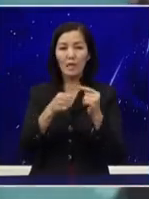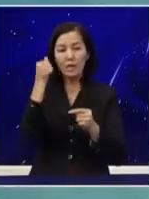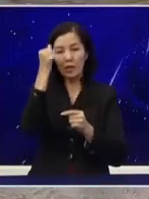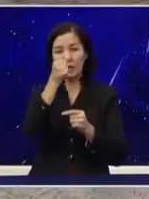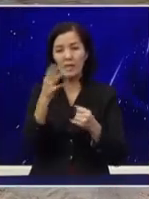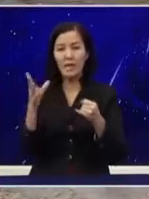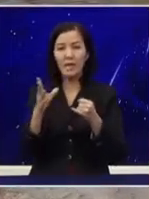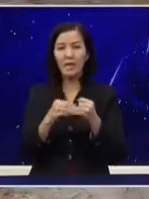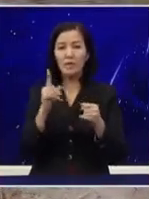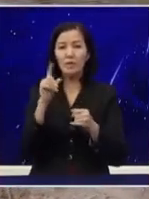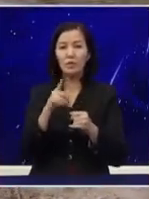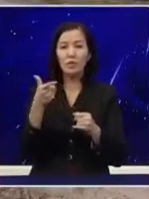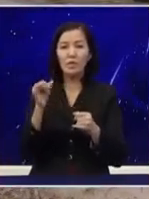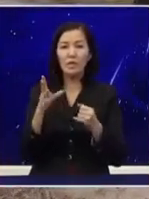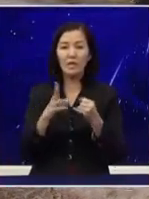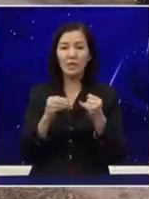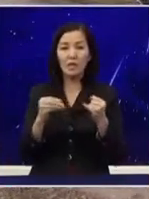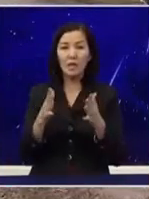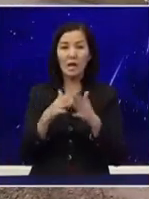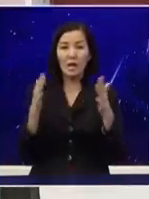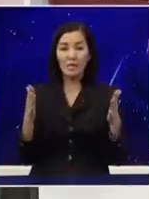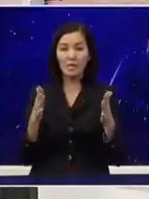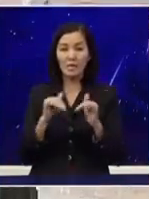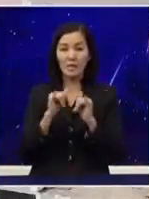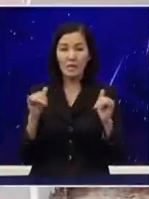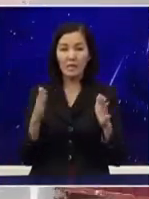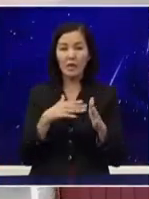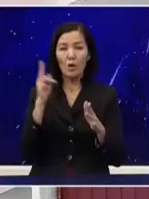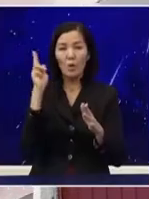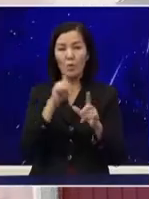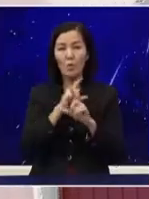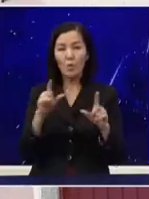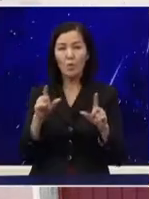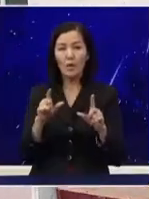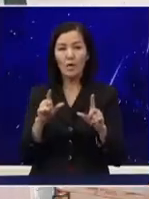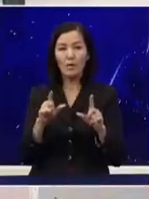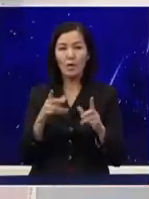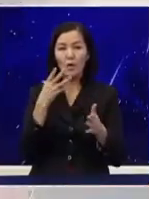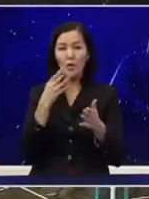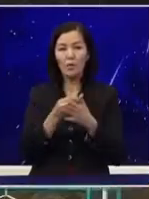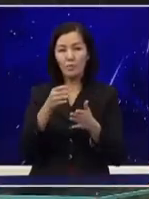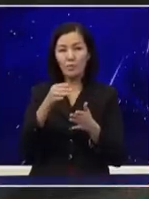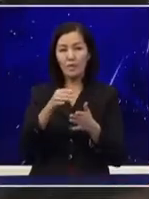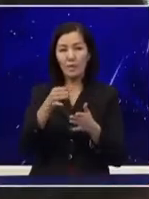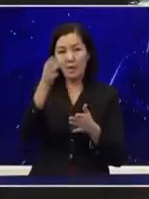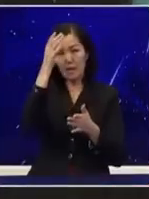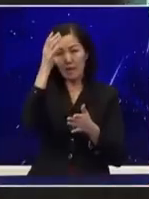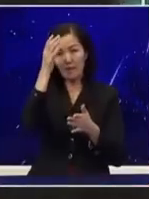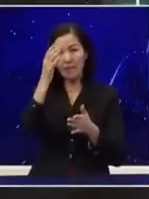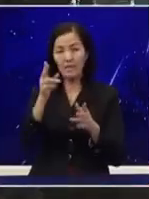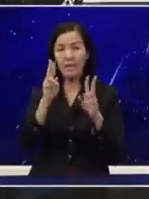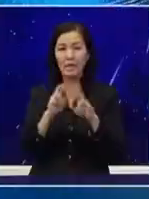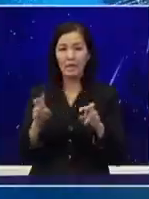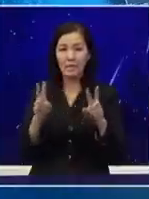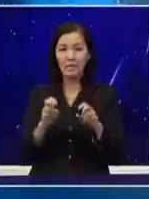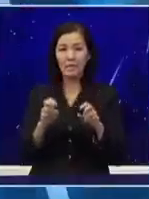алқабын 100 гектарға ұлғайтып, асық өнімін арттырмақ. Алдағы уақытта оқу базасы негізінде отандық ғалымдар көмегімен ғылыми ізденістер